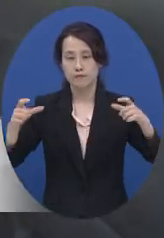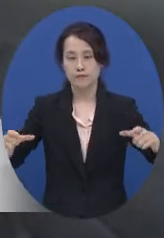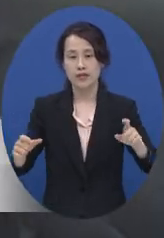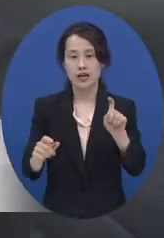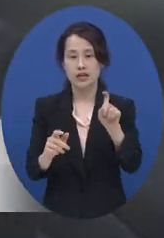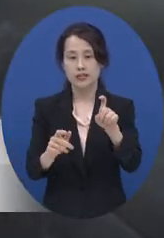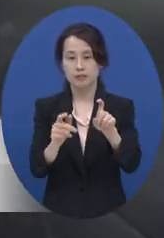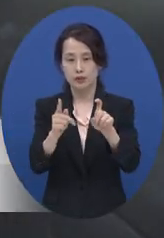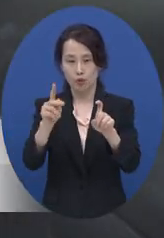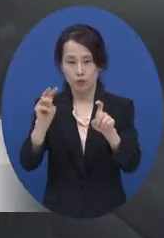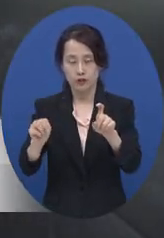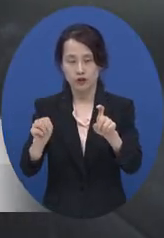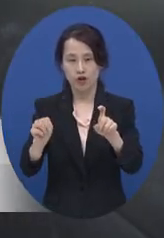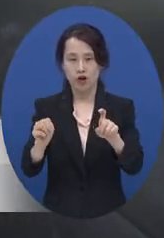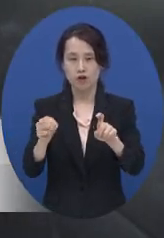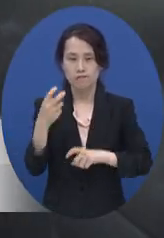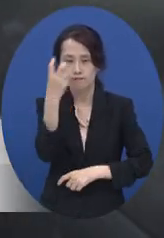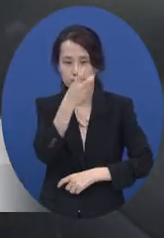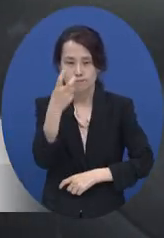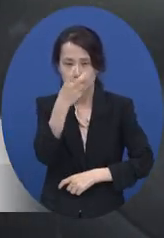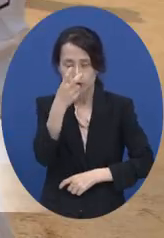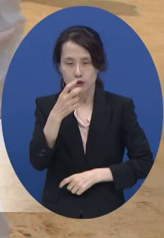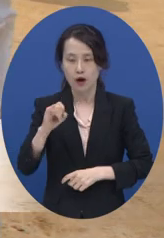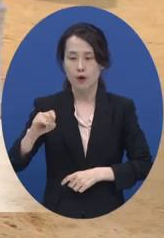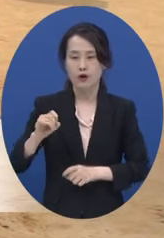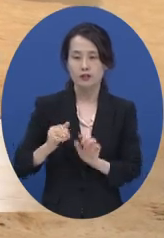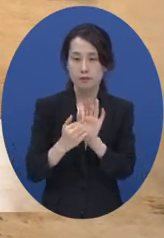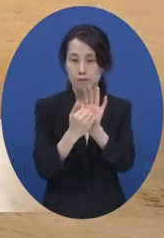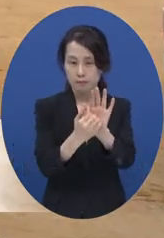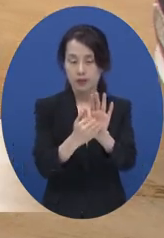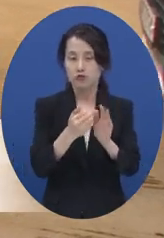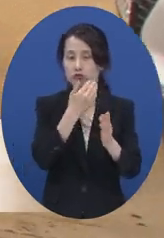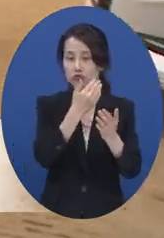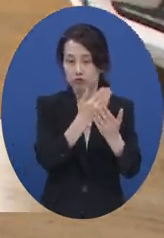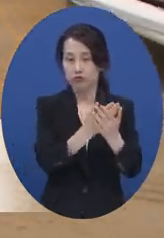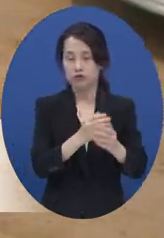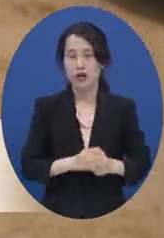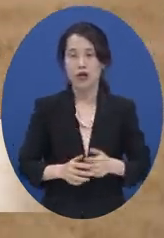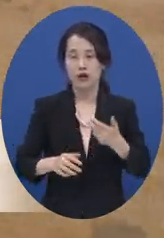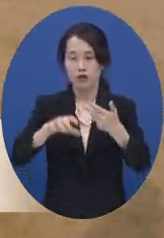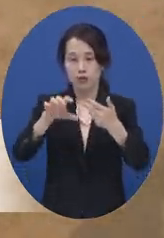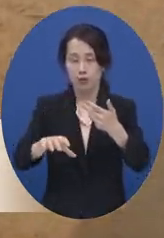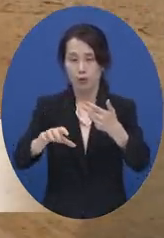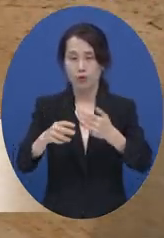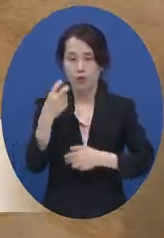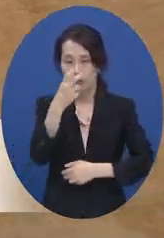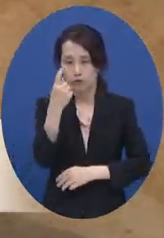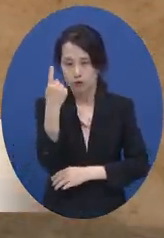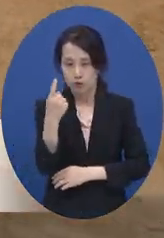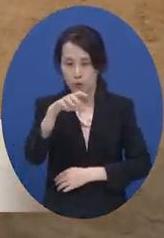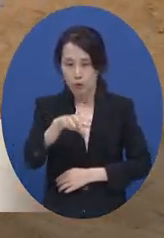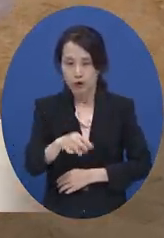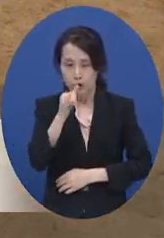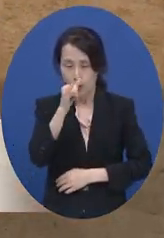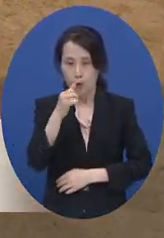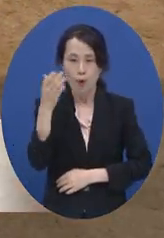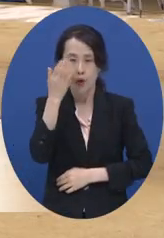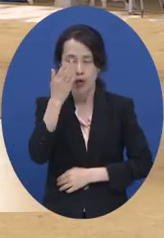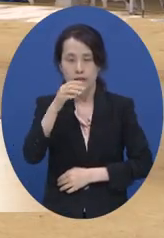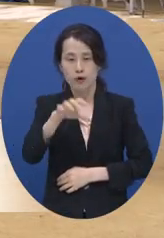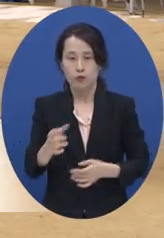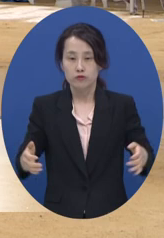10km까지를 방역 지역으로 두고 바이러스 확산을 막는 게 핵심. 8곳의 통제 초소와 거점 소독 시설이